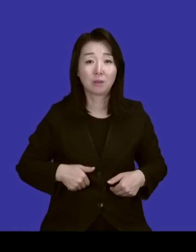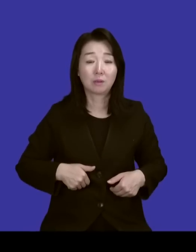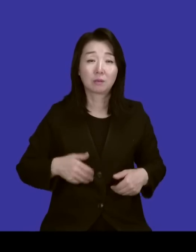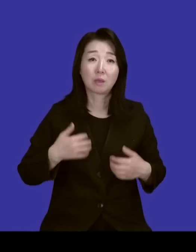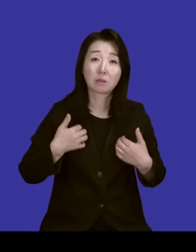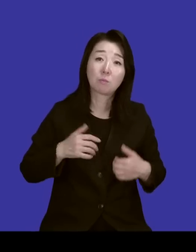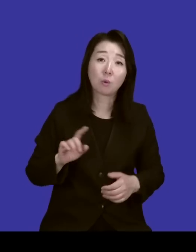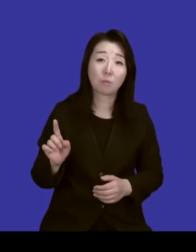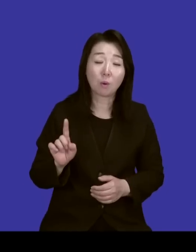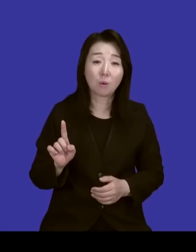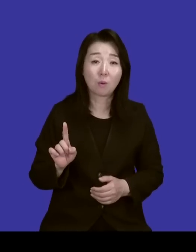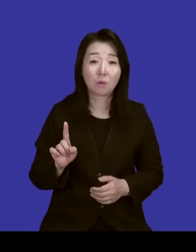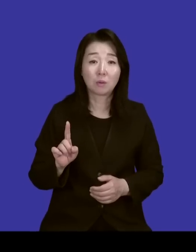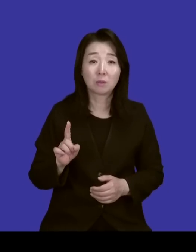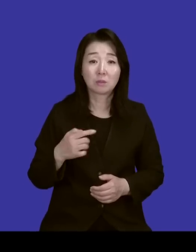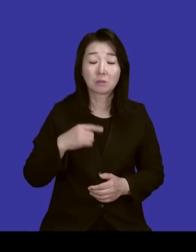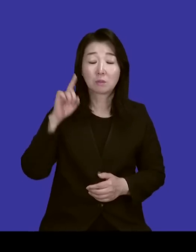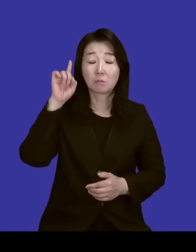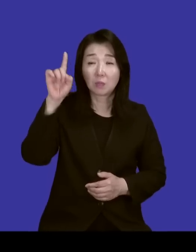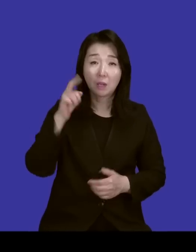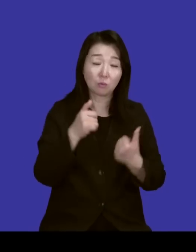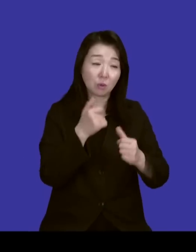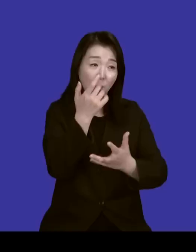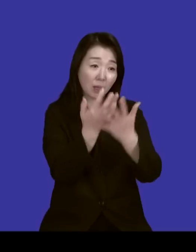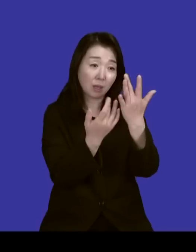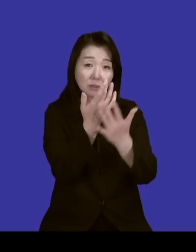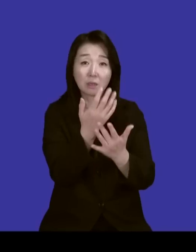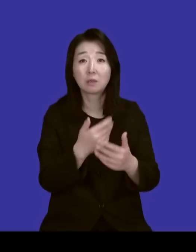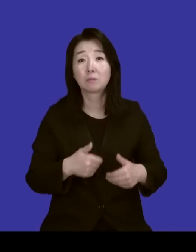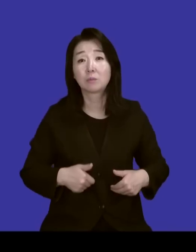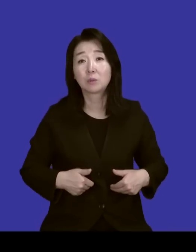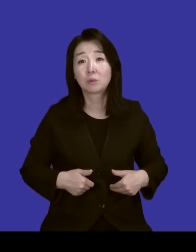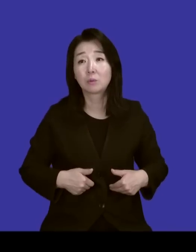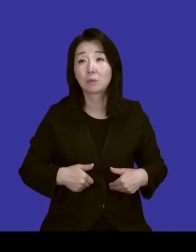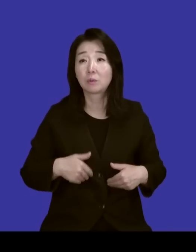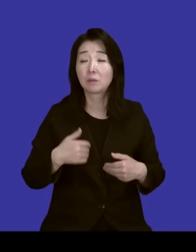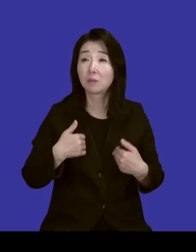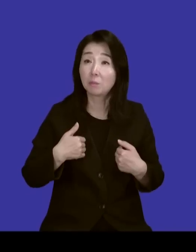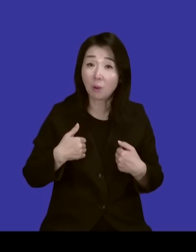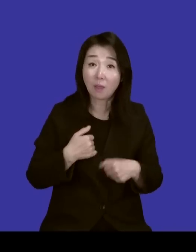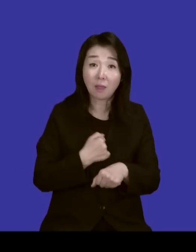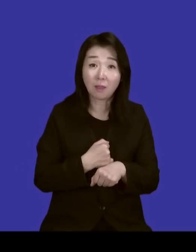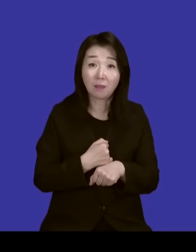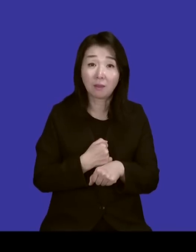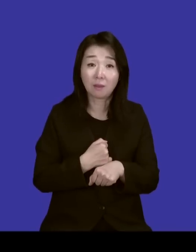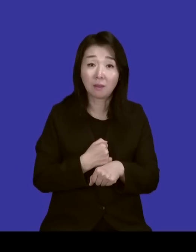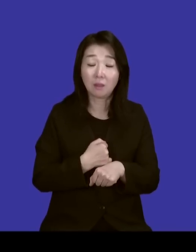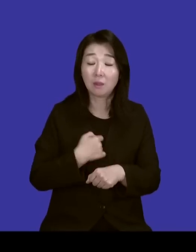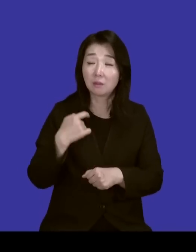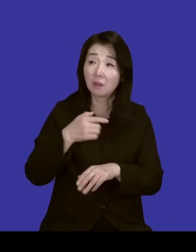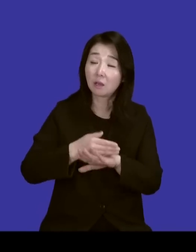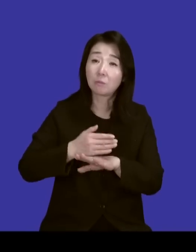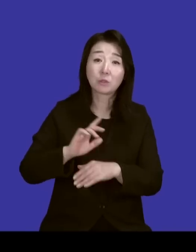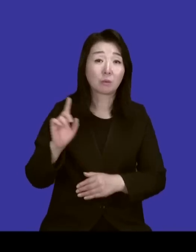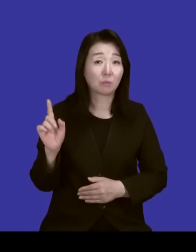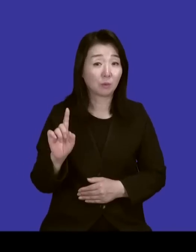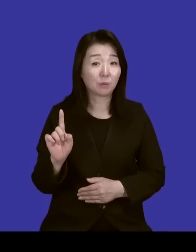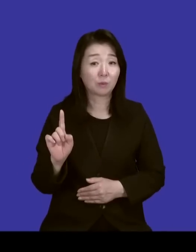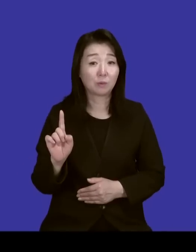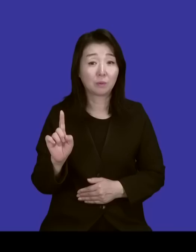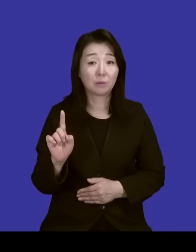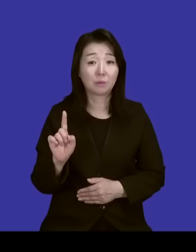기뻐하지? 지금 내일 화장을 시켜야 되는데 내가 뭘 기뻐하고 내가 뭘 감사하지?